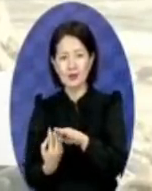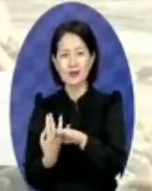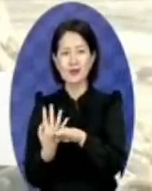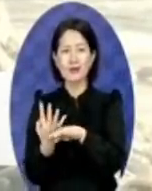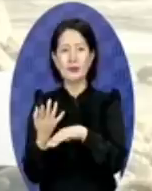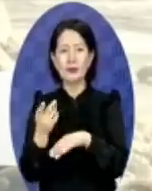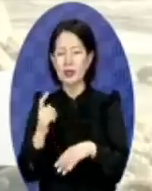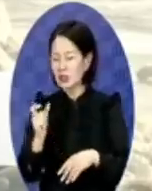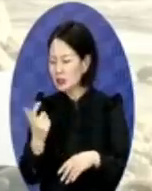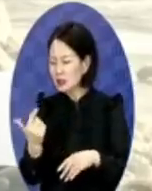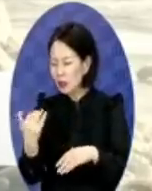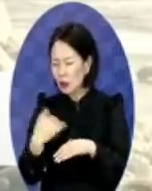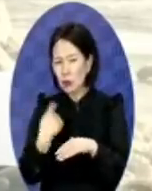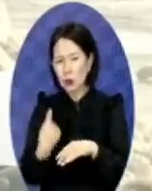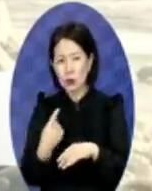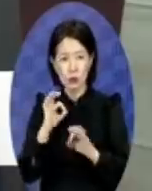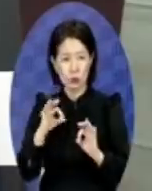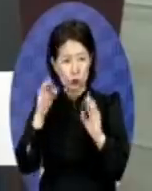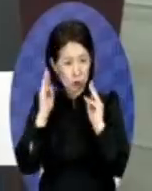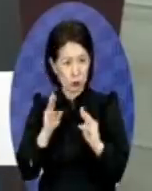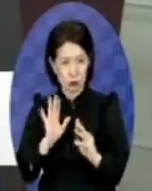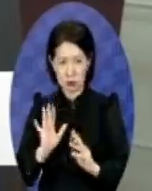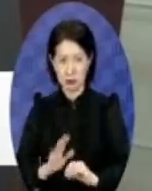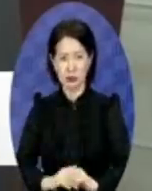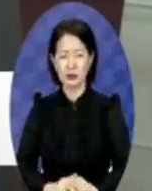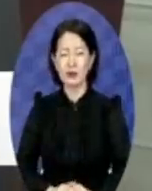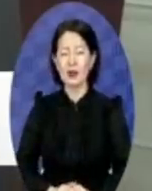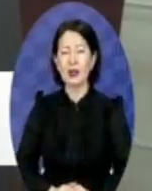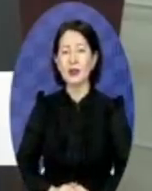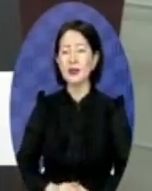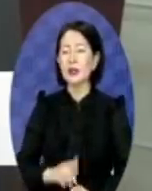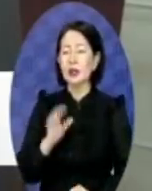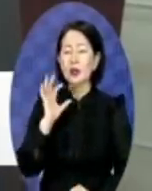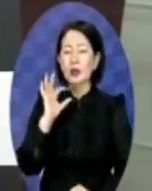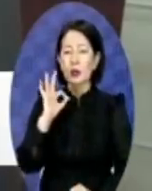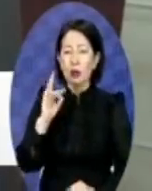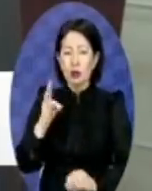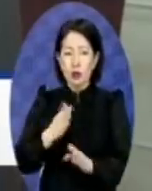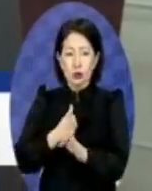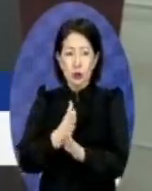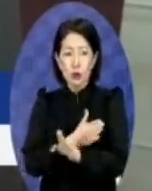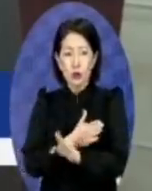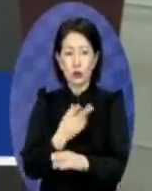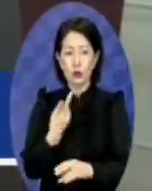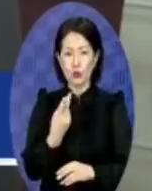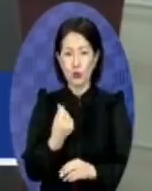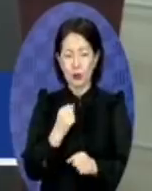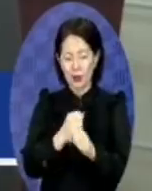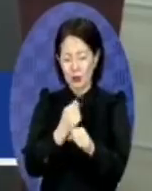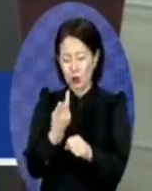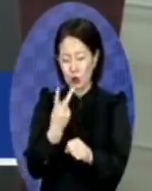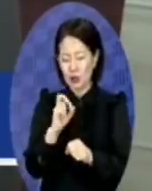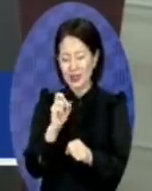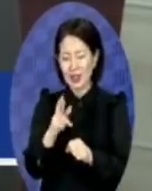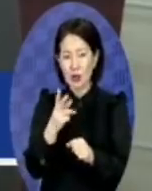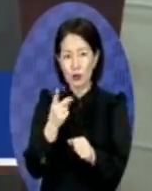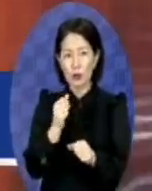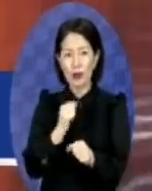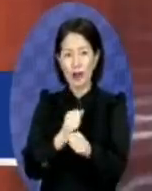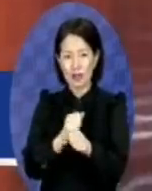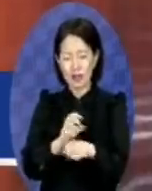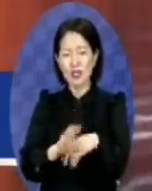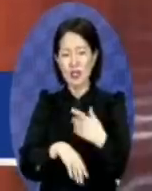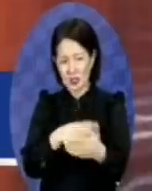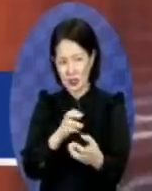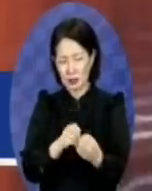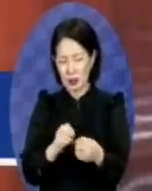хүлээж суух нь зөв шийдэл мөн үү? Анаас өмнөх одоо ажил бол нэг 20 гаруй сая төгрөгийн одоо гүйцэтгэл өчгдсэн байгаа.